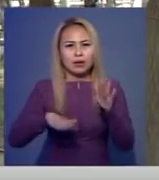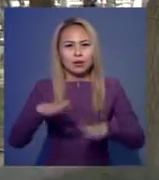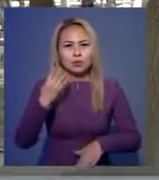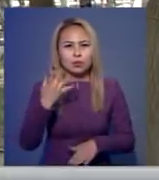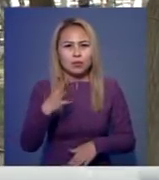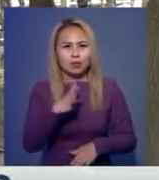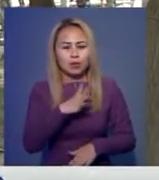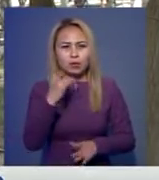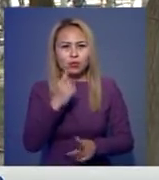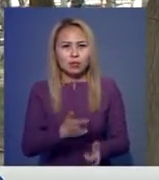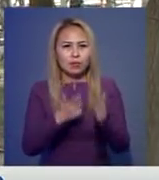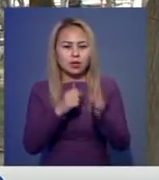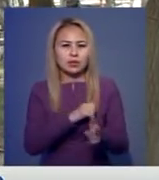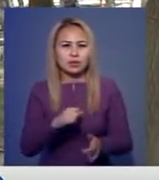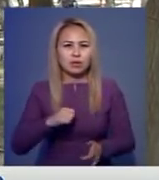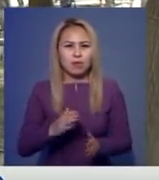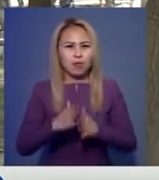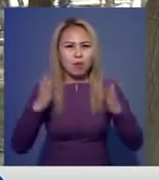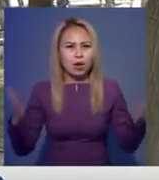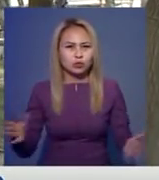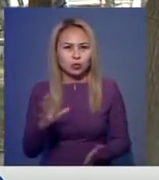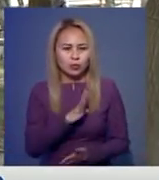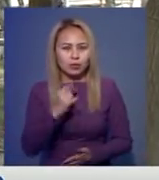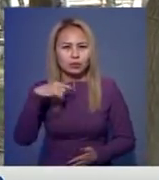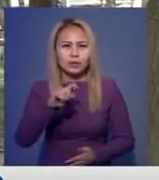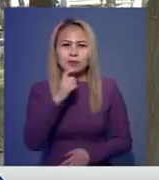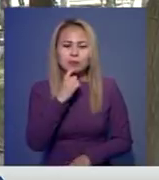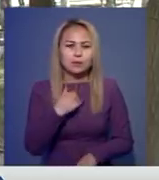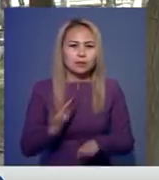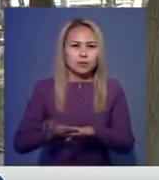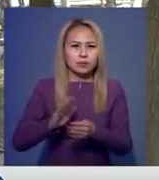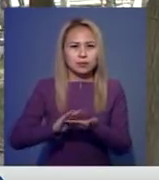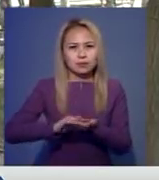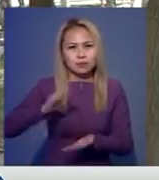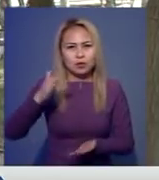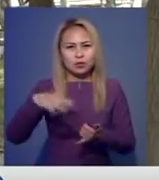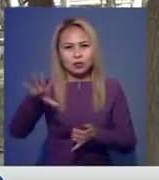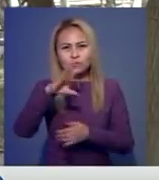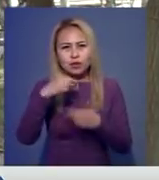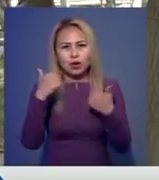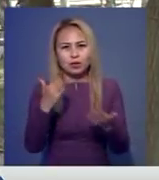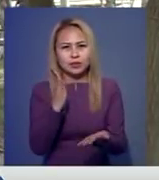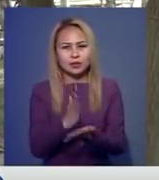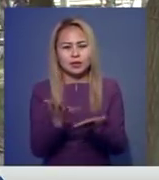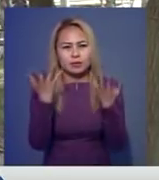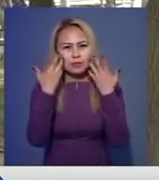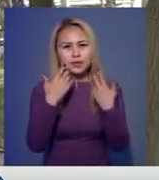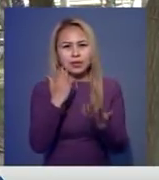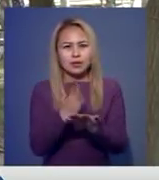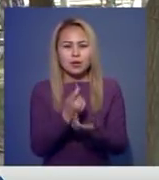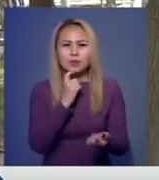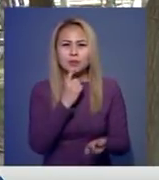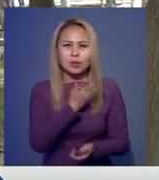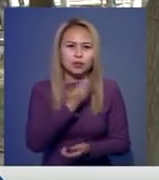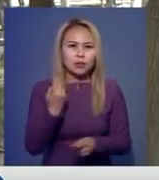болған. Мылтығым өзімнен биік болатын. Мен солай әскерде қиын жағдайда өстім. Ал сендерде қазір бәрі жақсы. Ешбір қиындық көріп жатқан